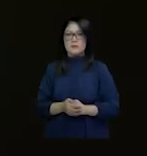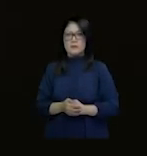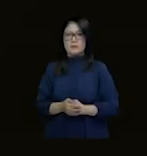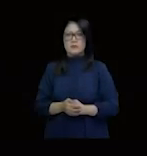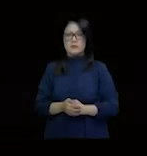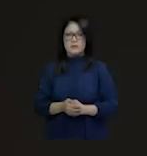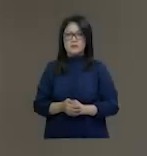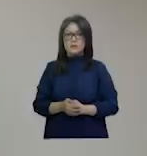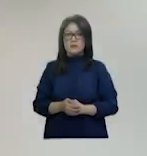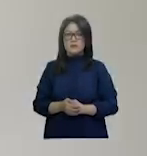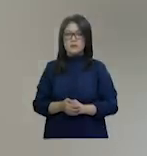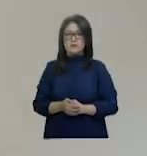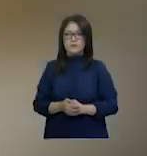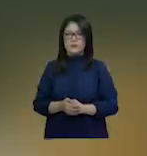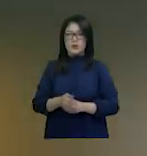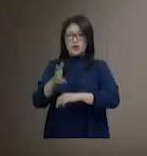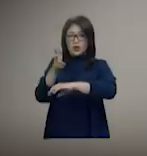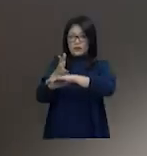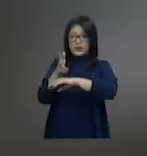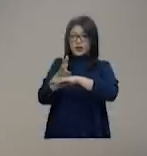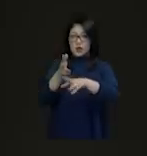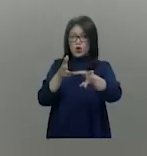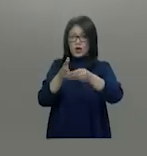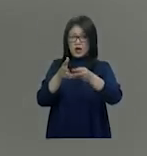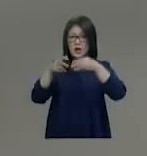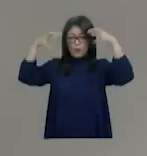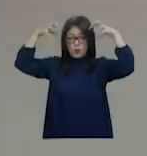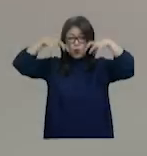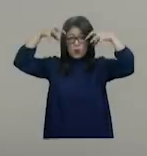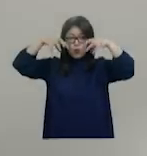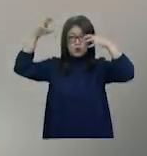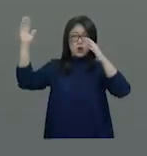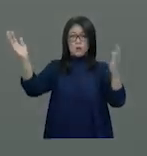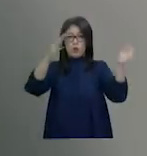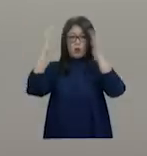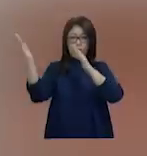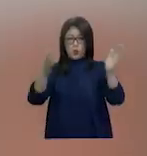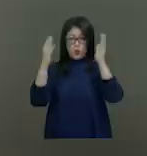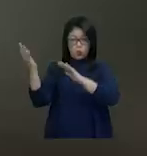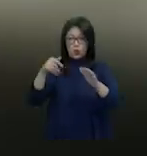Video amatir merekam hujan deras yang disertai angin kencang yang melanda kawasan Cipayung, Jakarta Timur, Kamis sore.